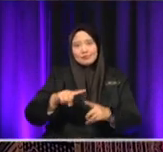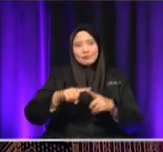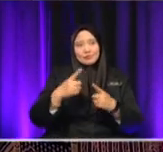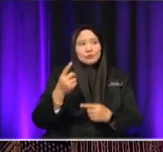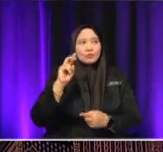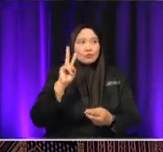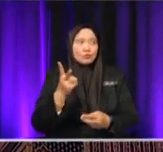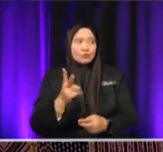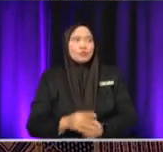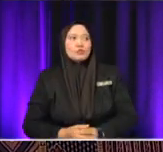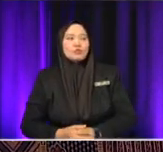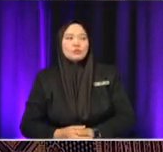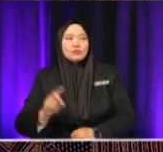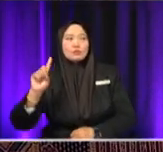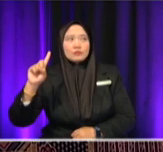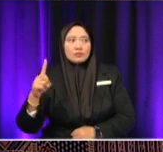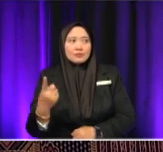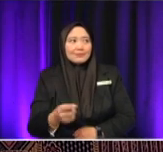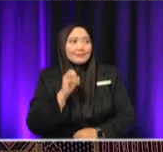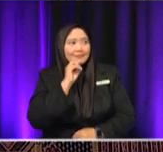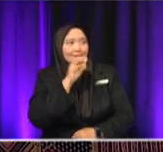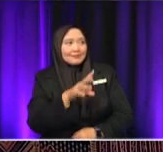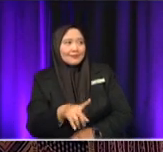sebuah keluarga di sinilah Rasulullah